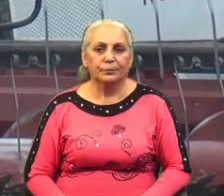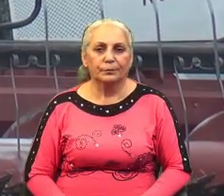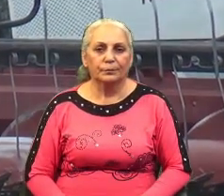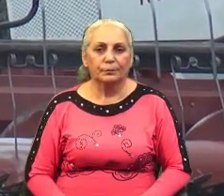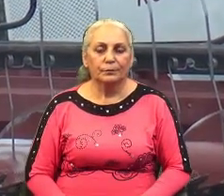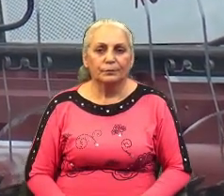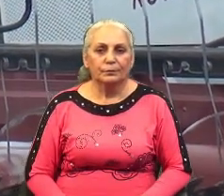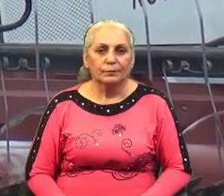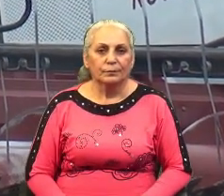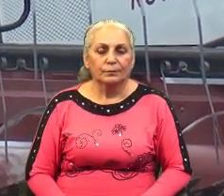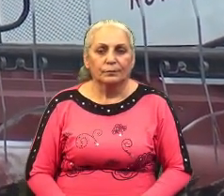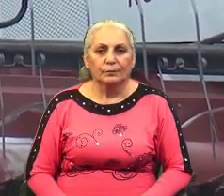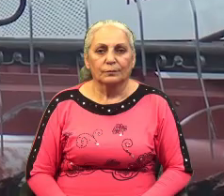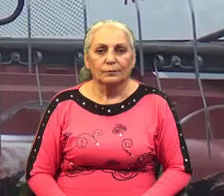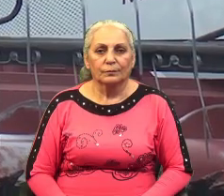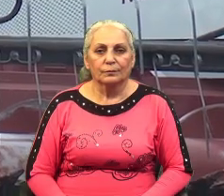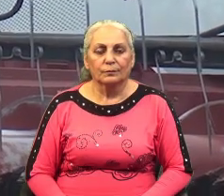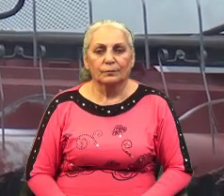բերդ։